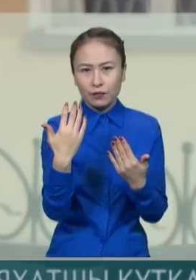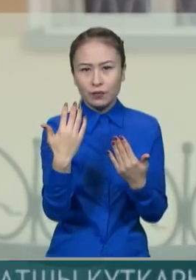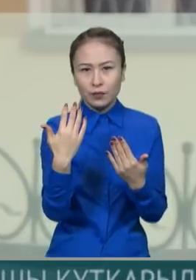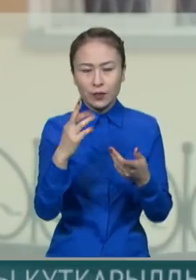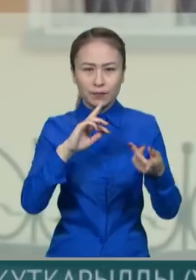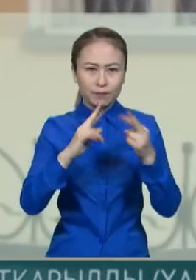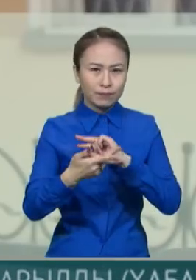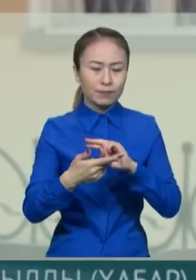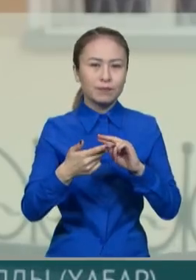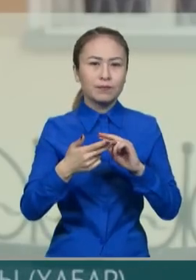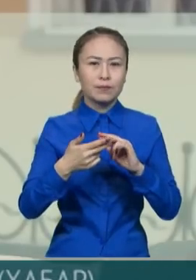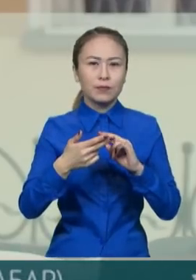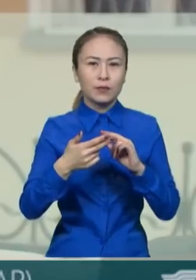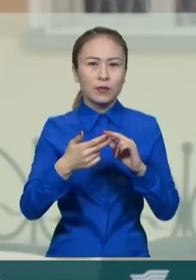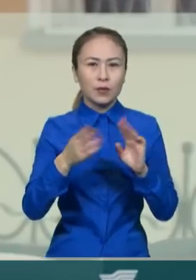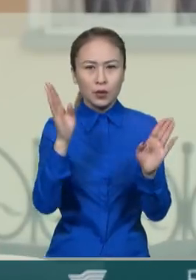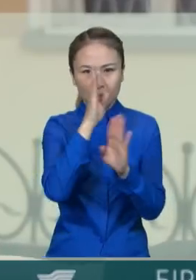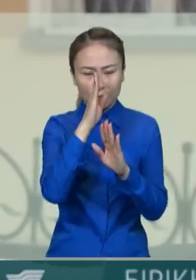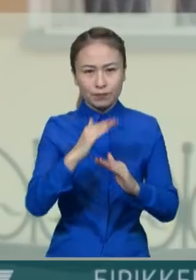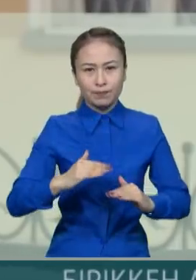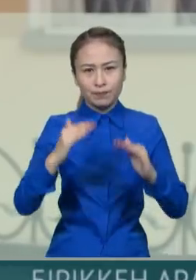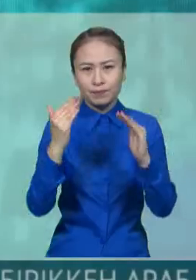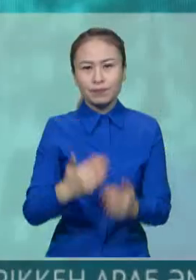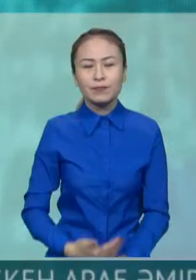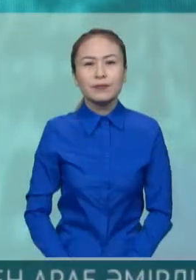фронттардың ауысып келуінен бізде ауа температурасы көтерілді.